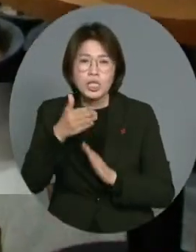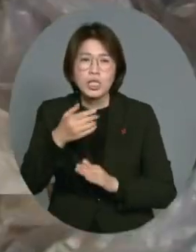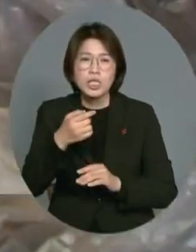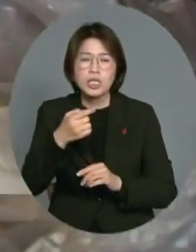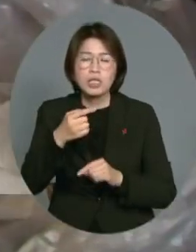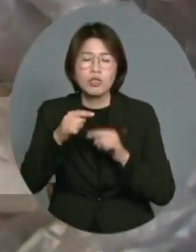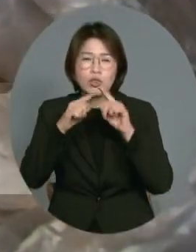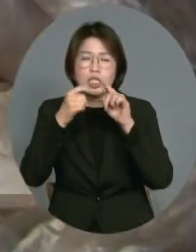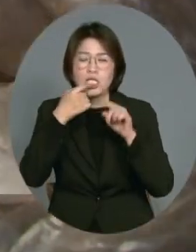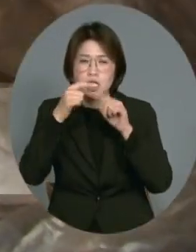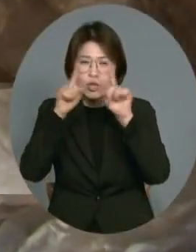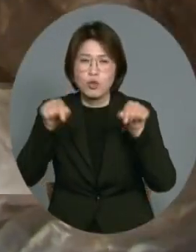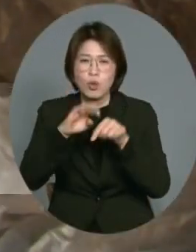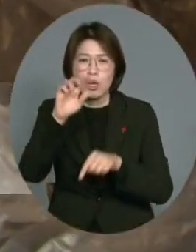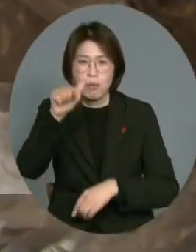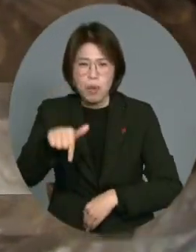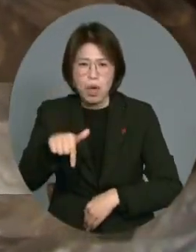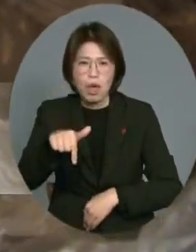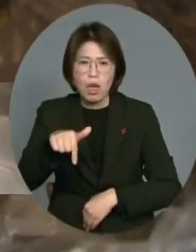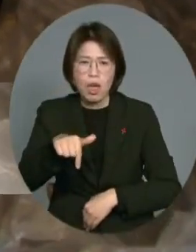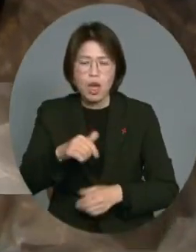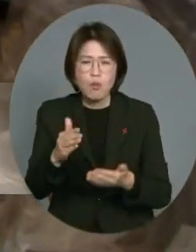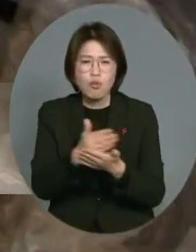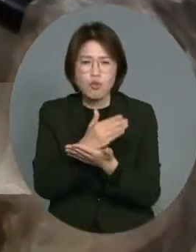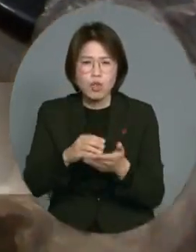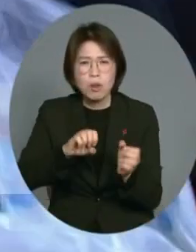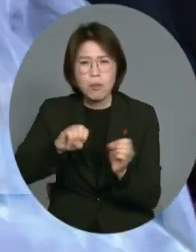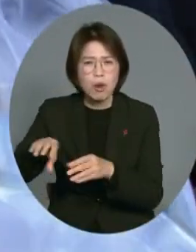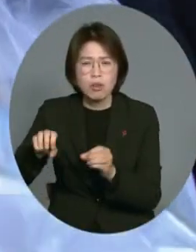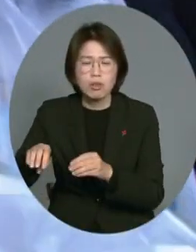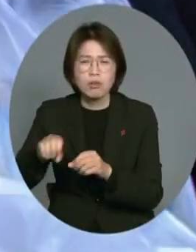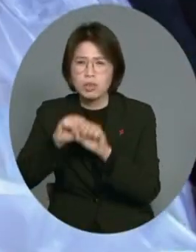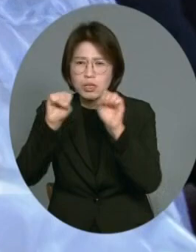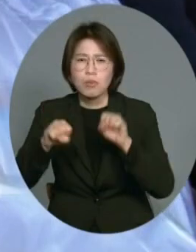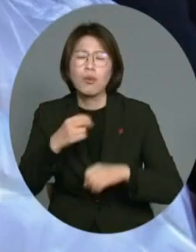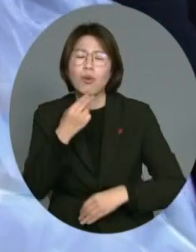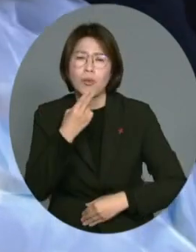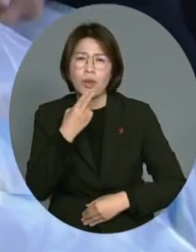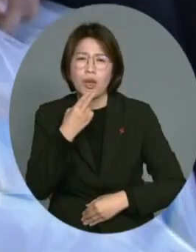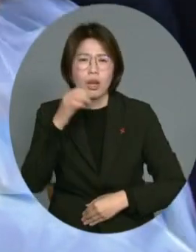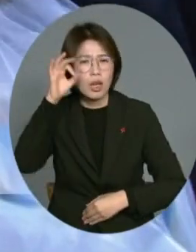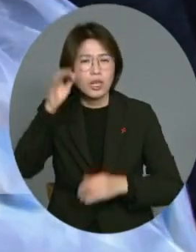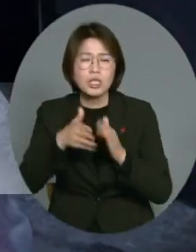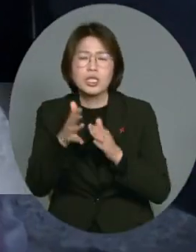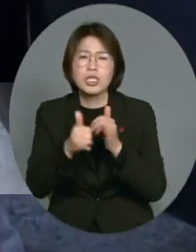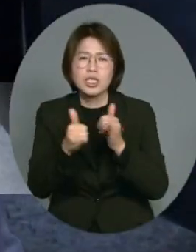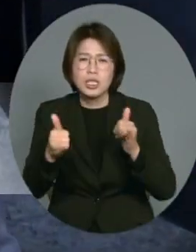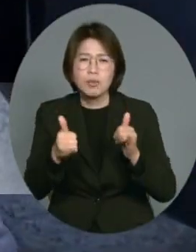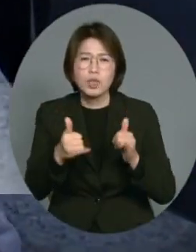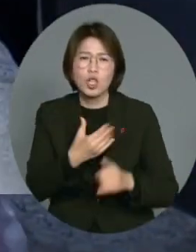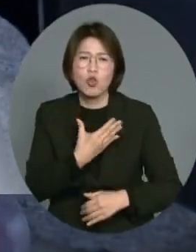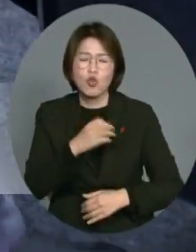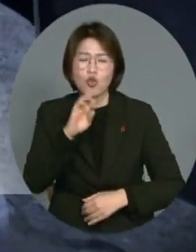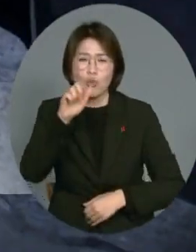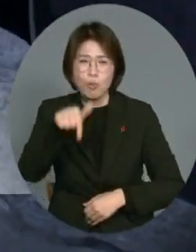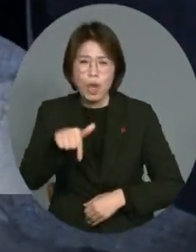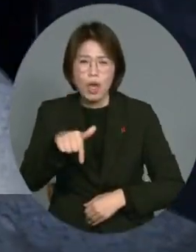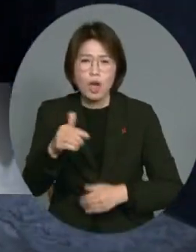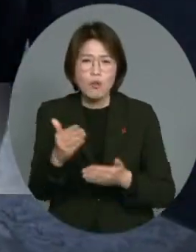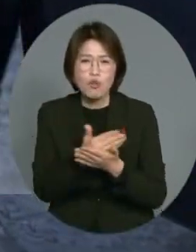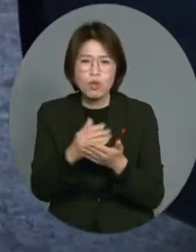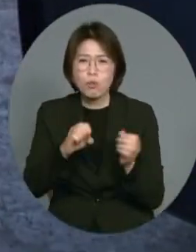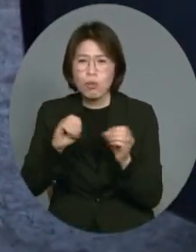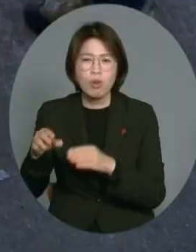종이팩을 분리해 수거하는 시스템조차 마련돼 있지 않습니다. 포항시민은 우유팩 분리 배출을 하려고 해도 할 수가